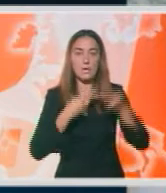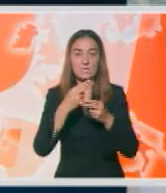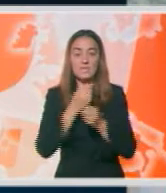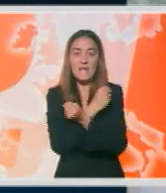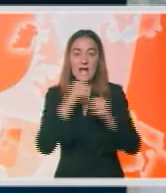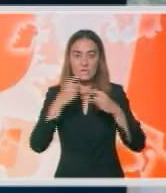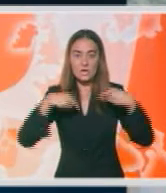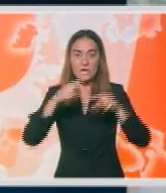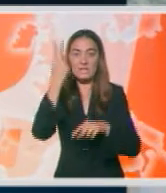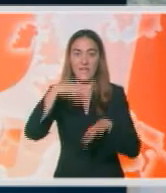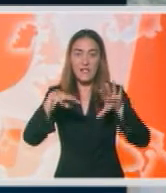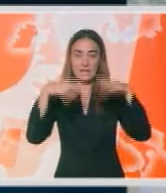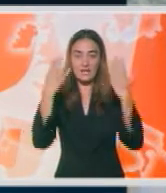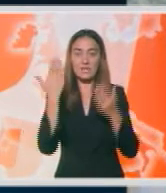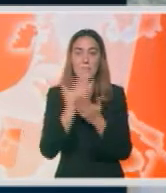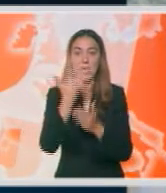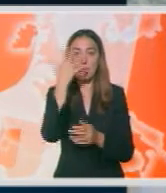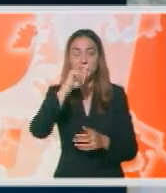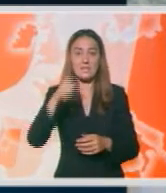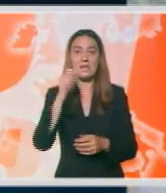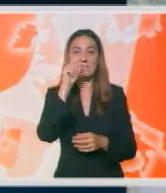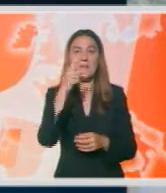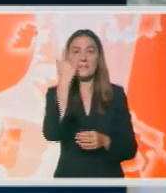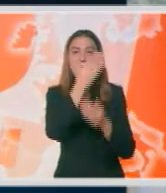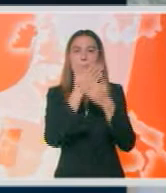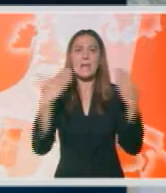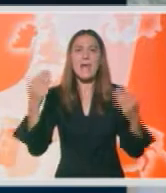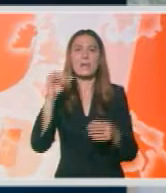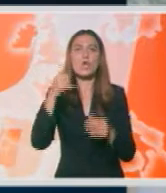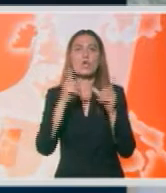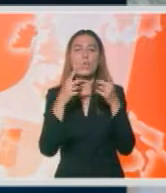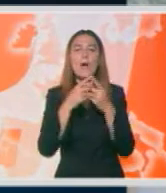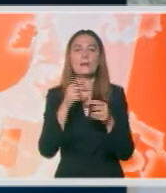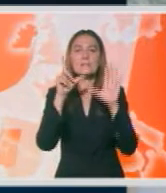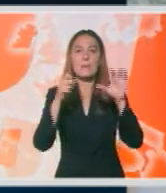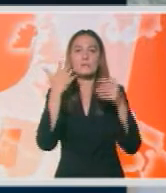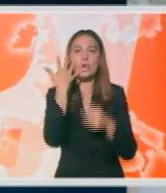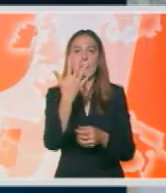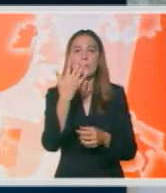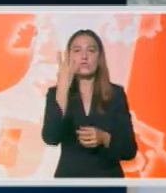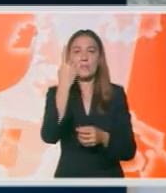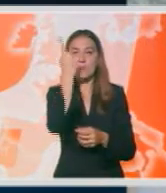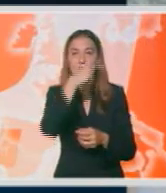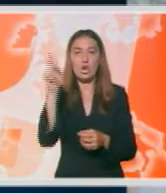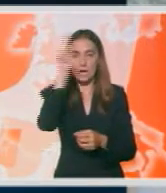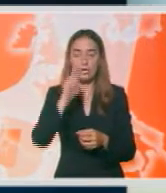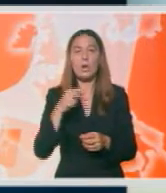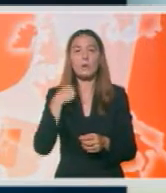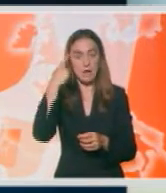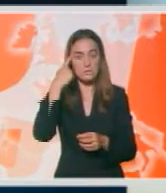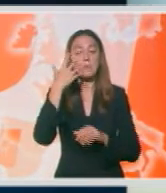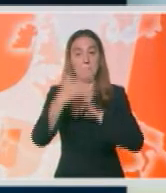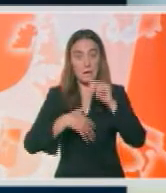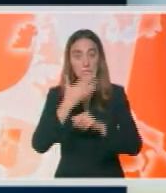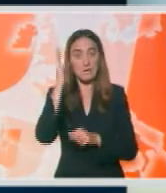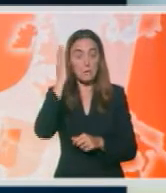u 2009. bio 5,12 milijardi juana ili 754 miliona dolara. Mislim da će kroz 5 godina